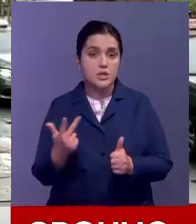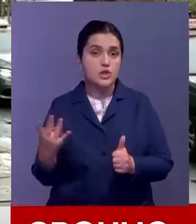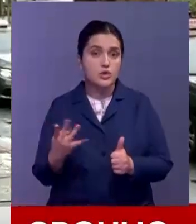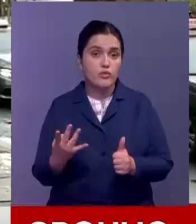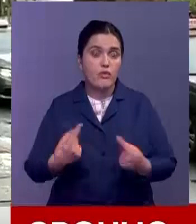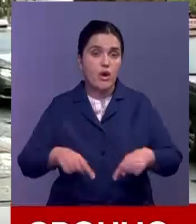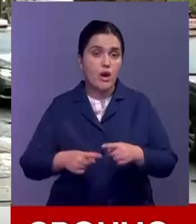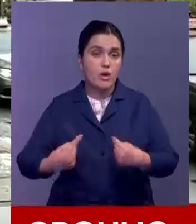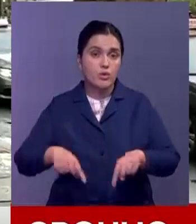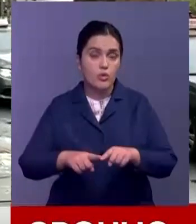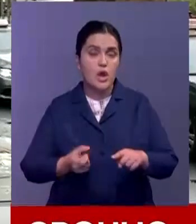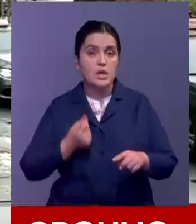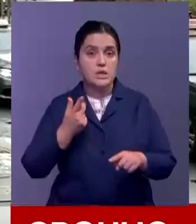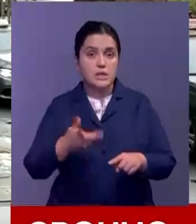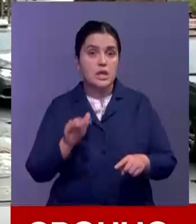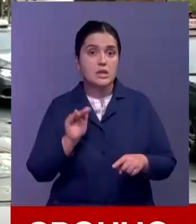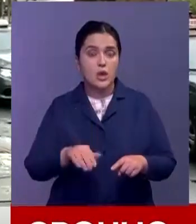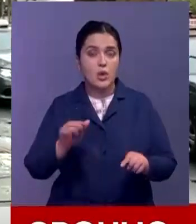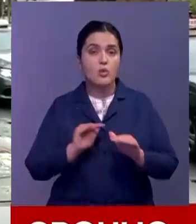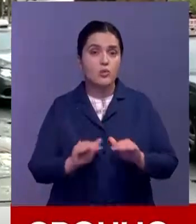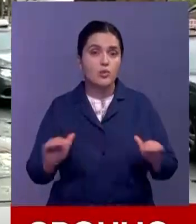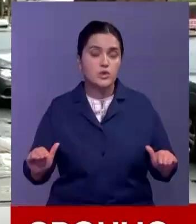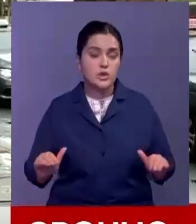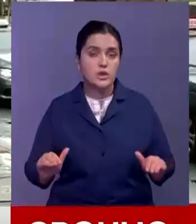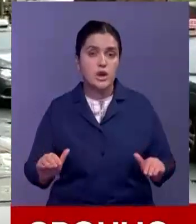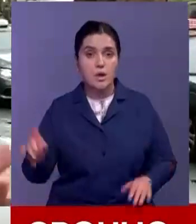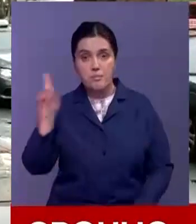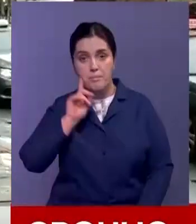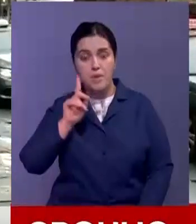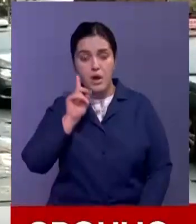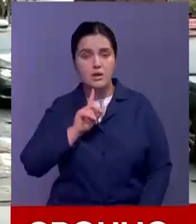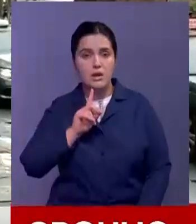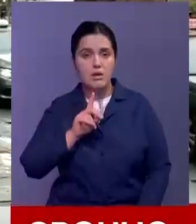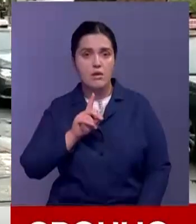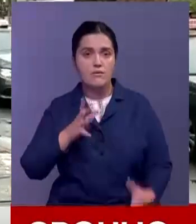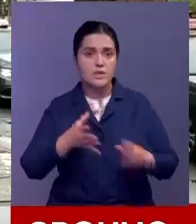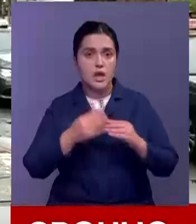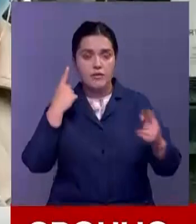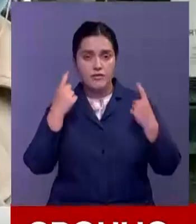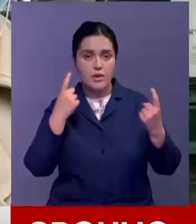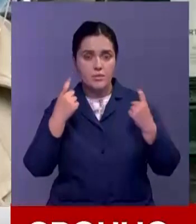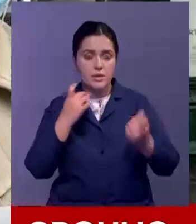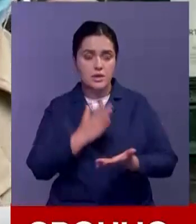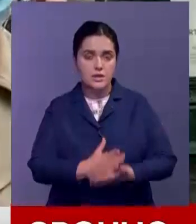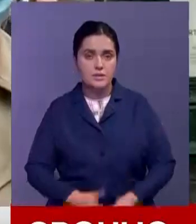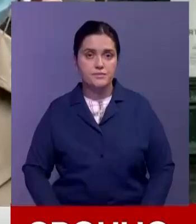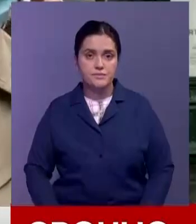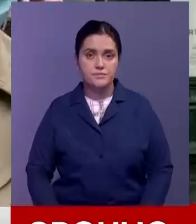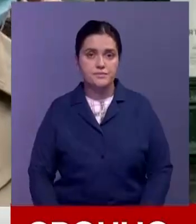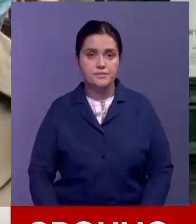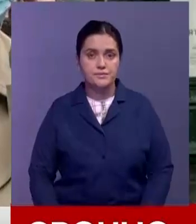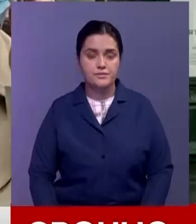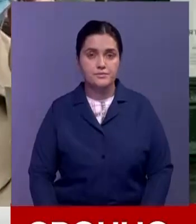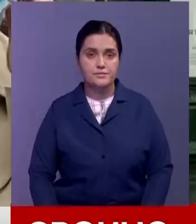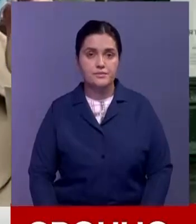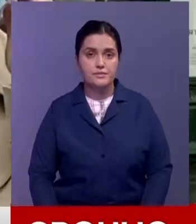3-го и 4-го кругов, то есть речь идет о нескольких тысячах учеников. Ну, пока вот это вся информация, которую мы располагаем на данную минуту. Алия, я так